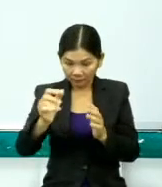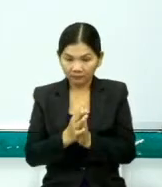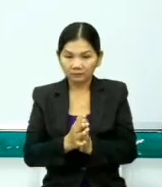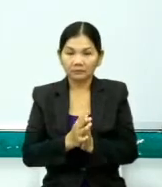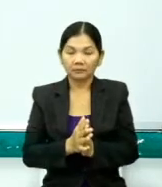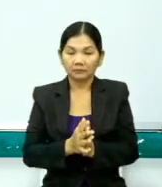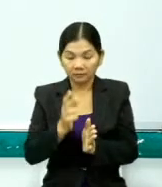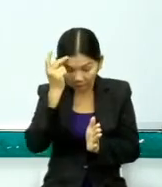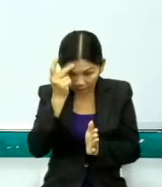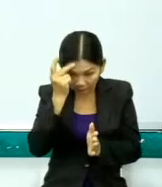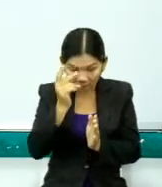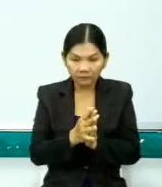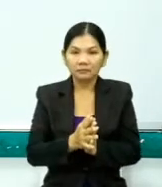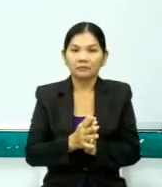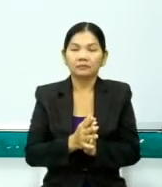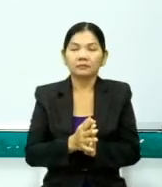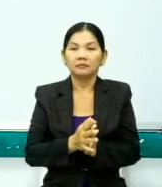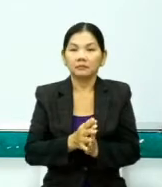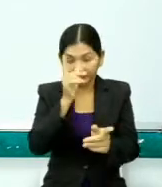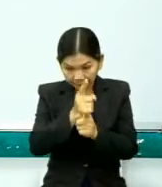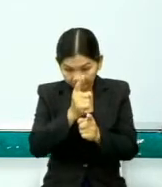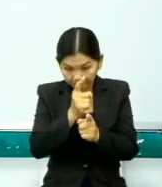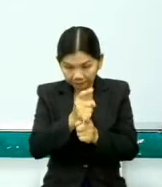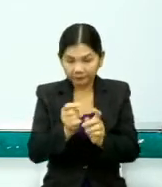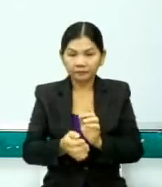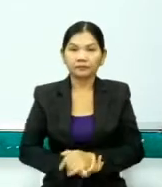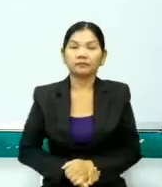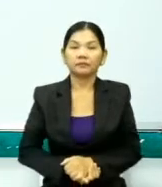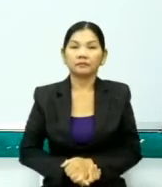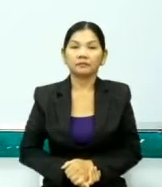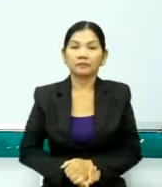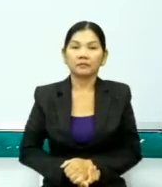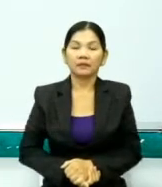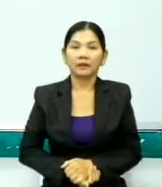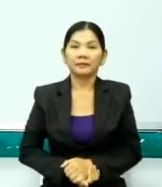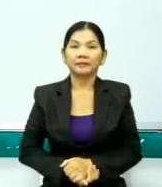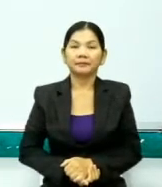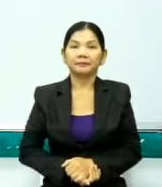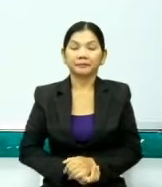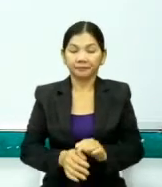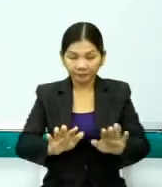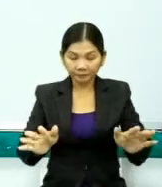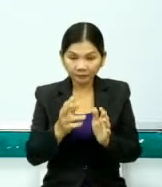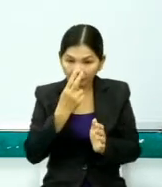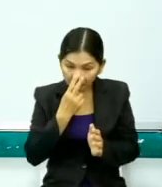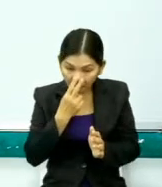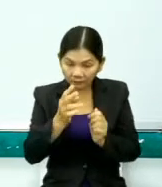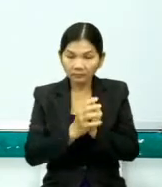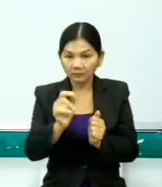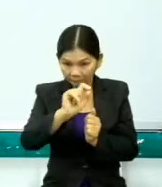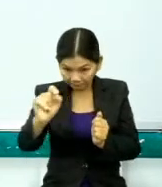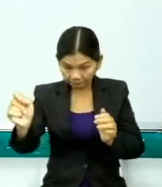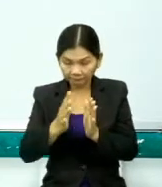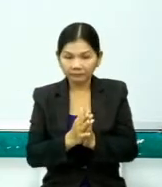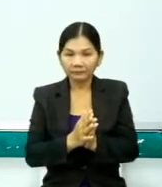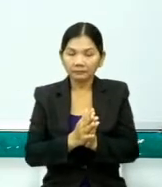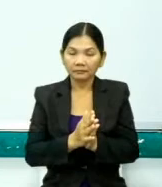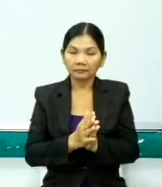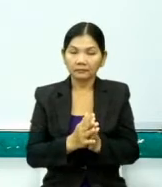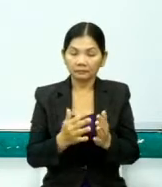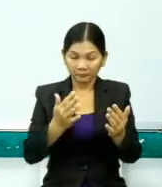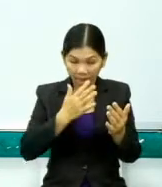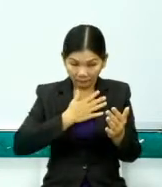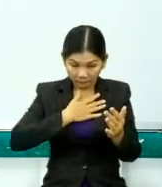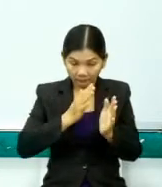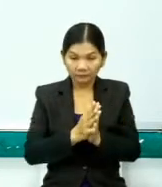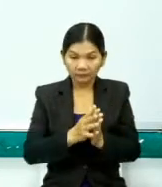cứu trời kết. Hai nâng thải bàn lư. Con sẽ đâm lần tiệt ná. Nhạc cứu sơ xê ở con mơ sân.